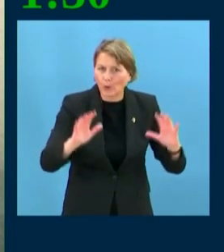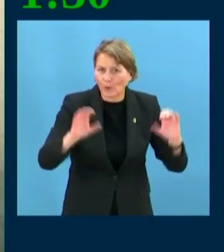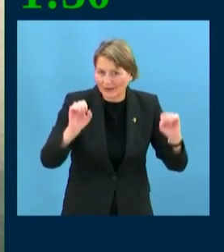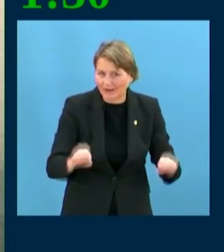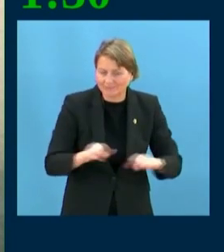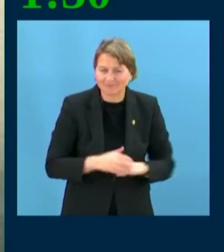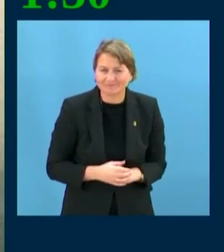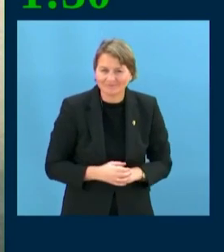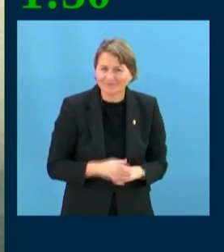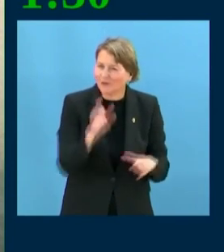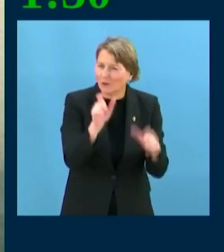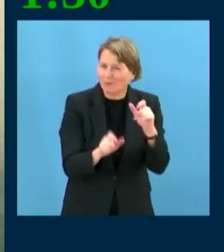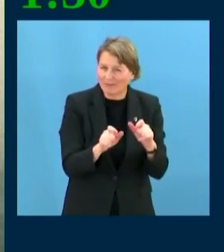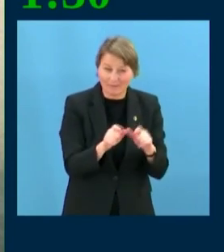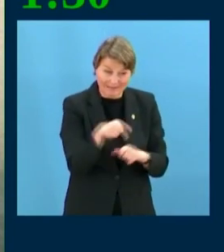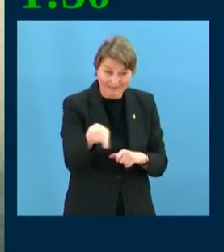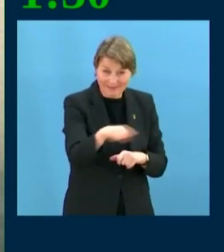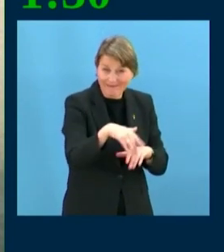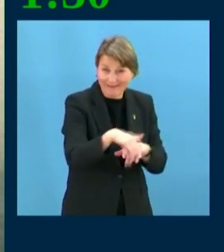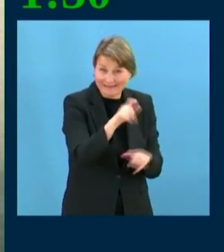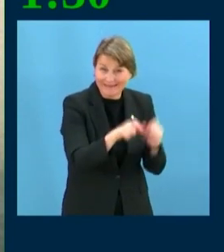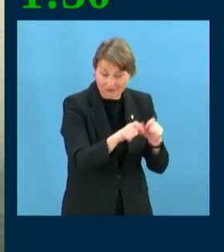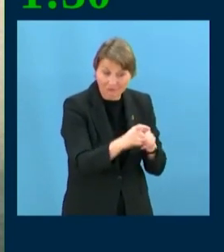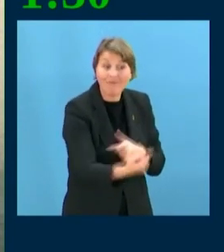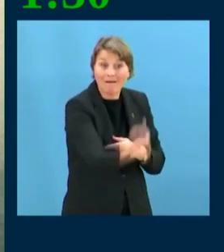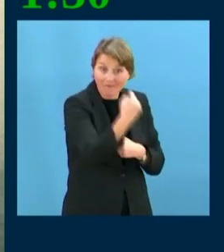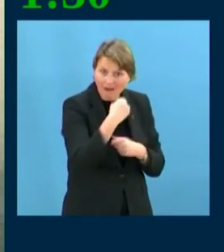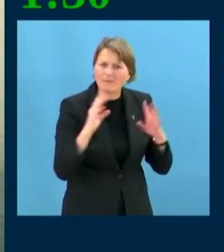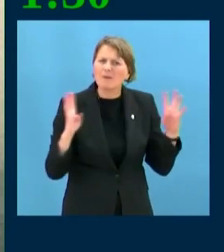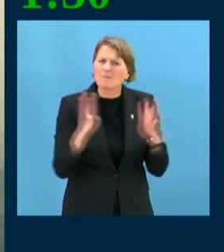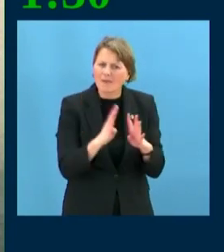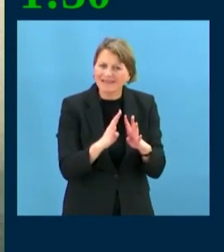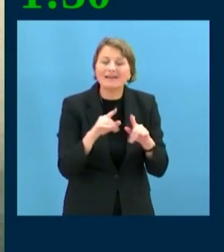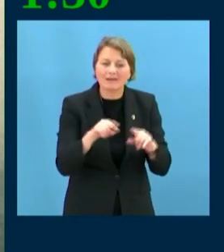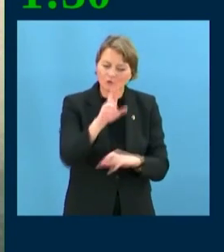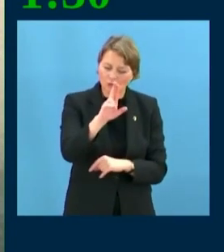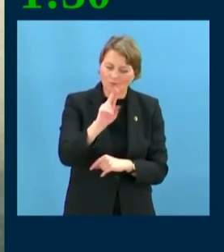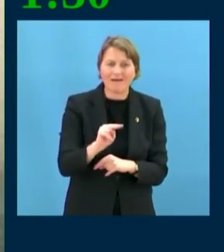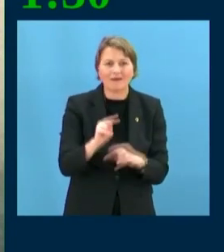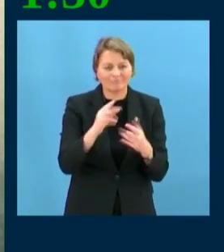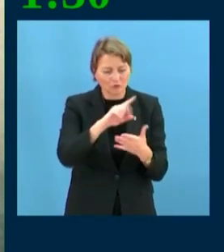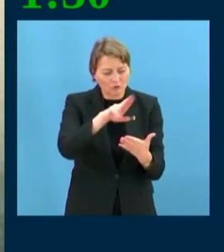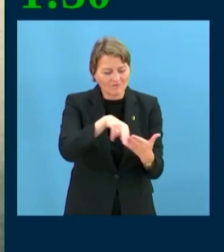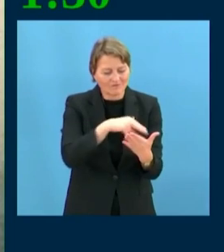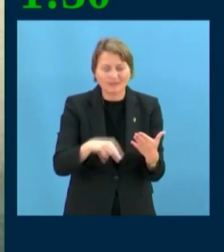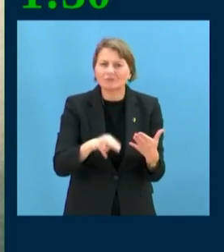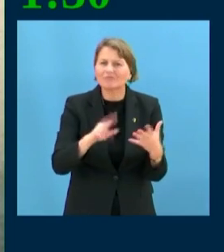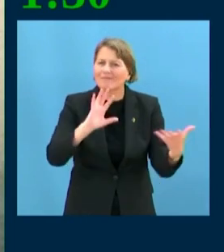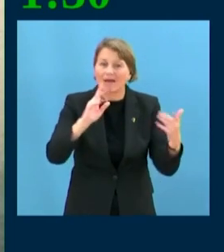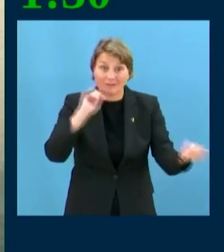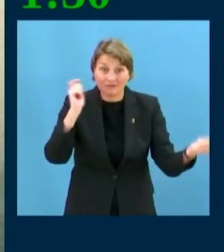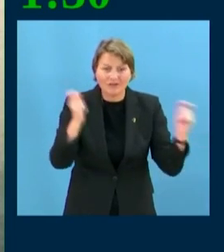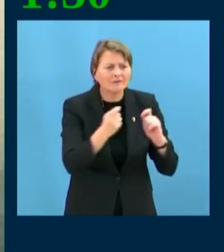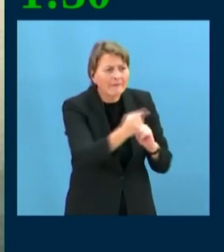küresel düzeyde de yerli halkların Birleşmiş Milletler iklim değişikliği çevre sözleşmesi süreçlerine aktif